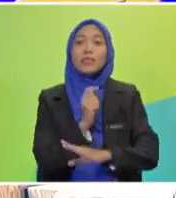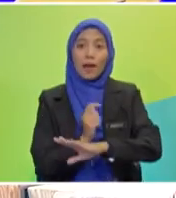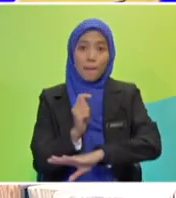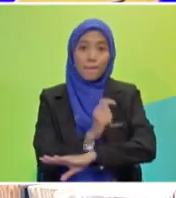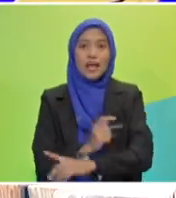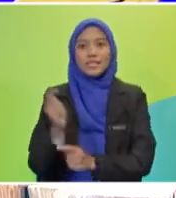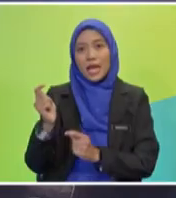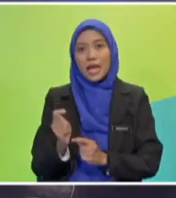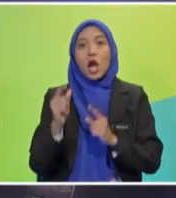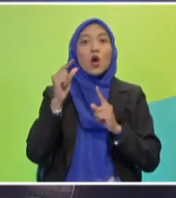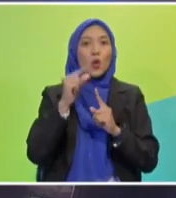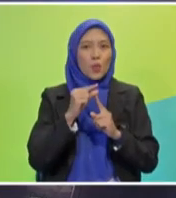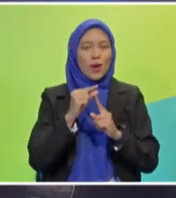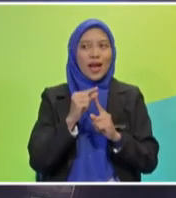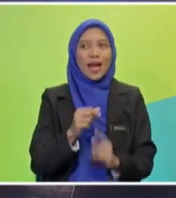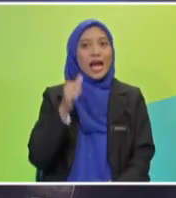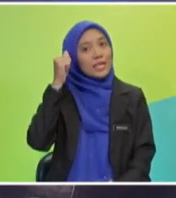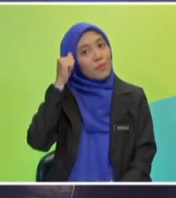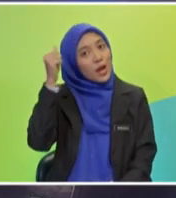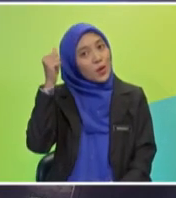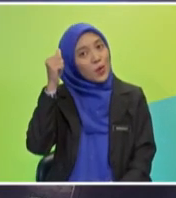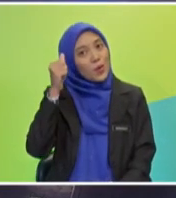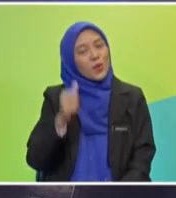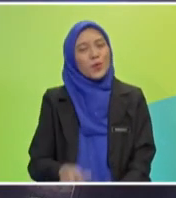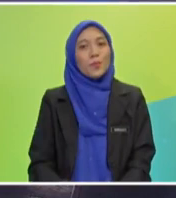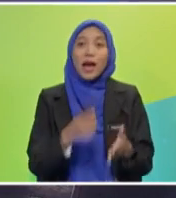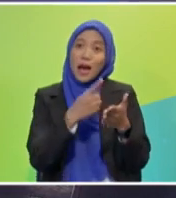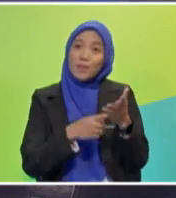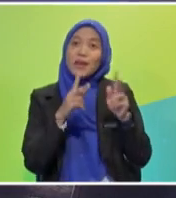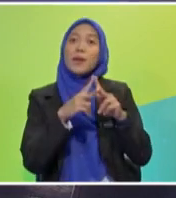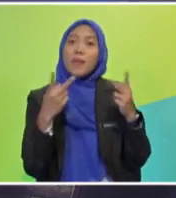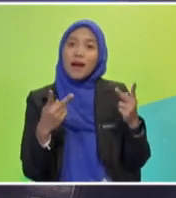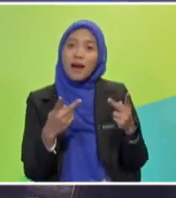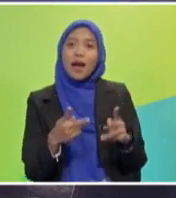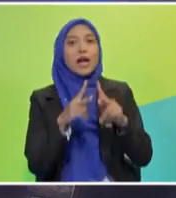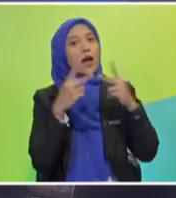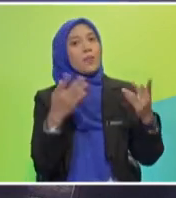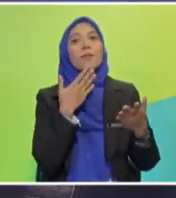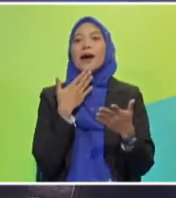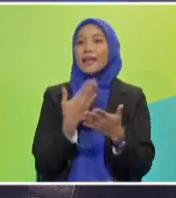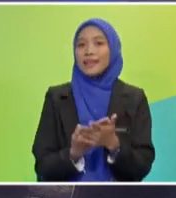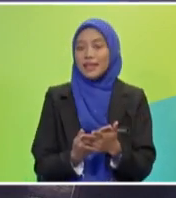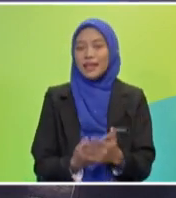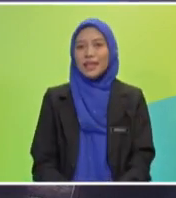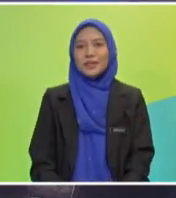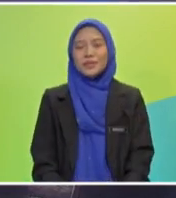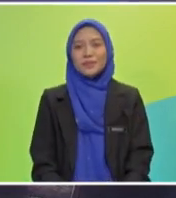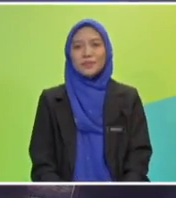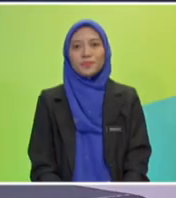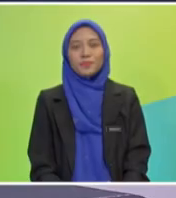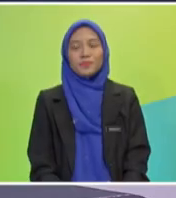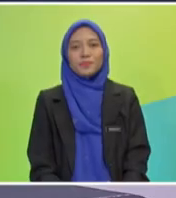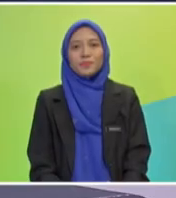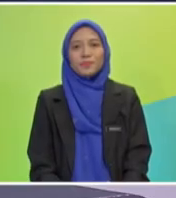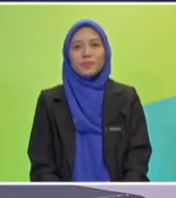Gombak Selangor. Assalamualaikum cikgu. Waalaikumsalam Mira, apa khabar? Khabar baik cikgu. Cikgu bagaimana pula?